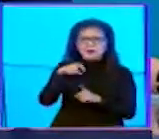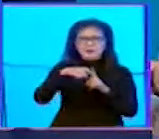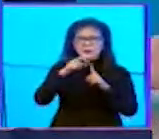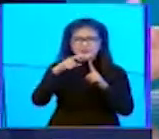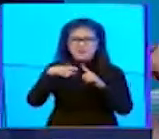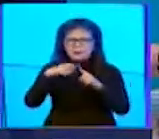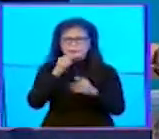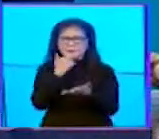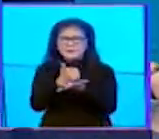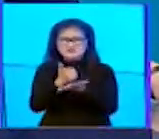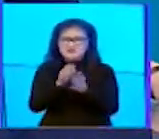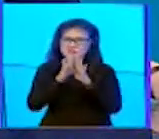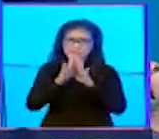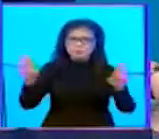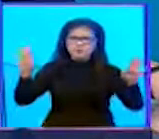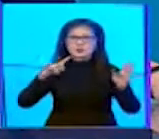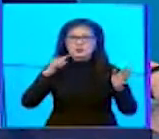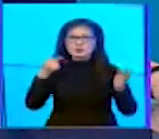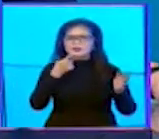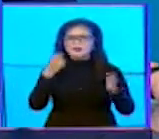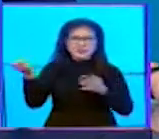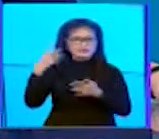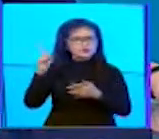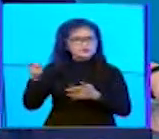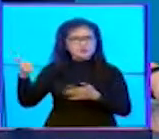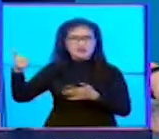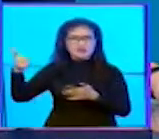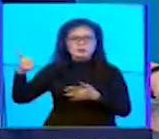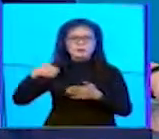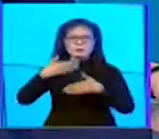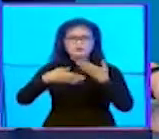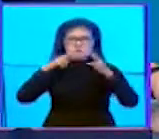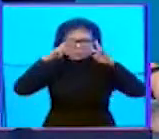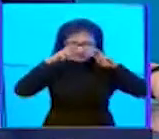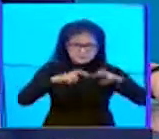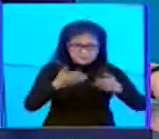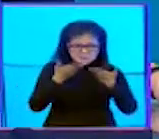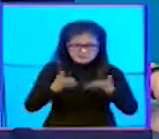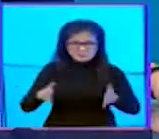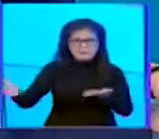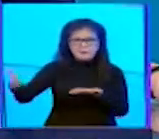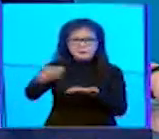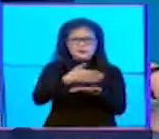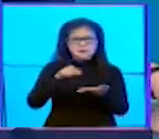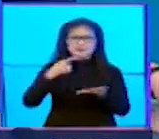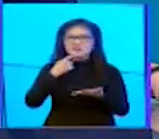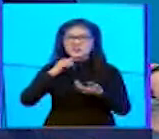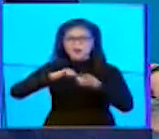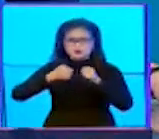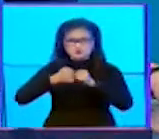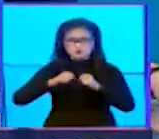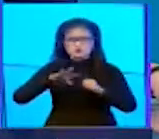dan akan menggali semua informasi yang ada saat ini proses penyidikan dan penyelesaian berkas terhadap kasus korupsi Bansos convenience in terus